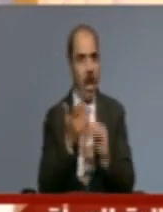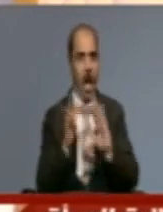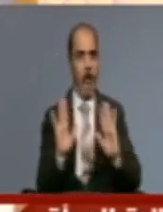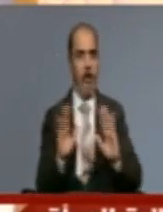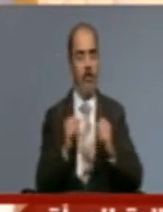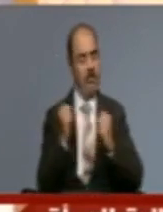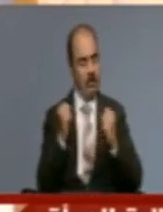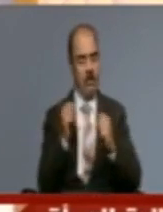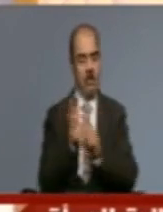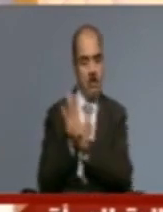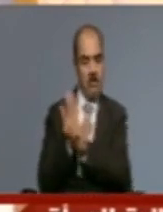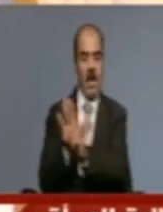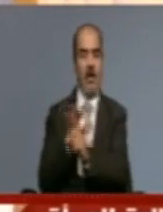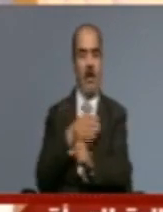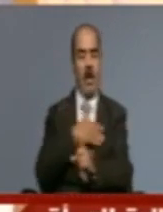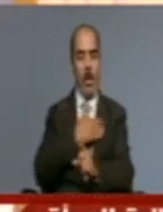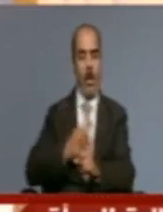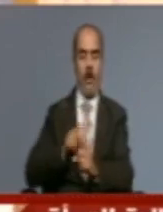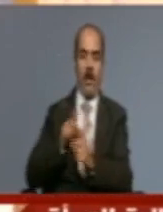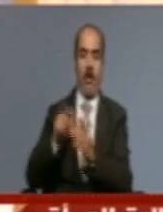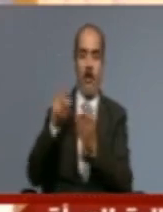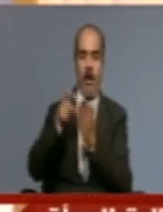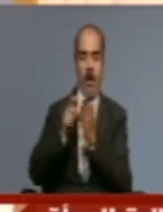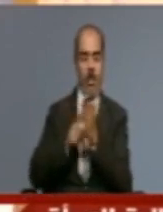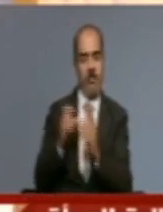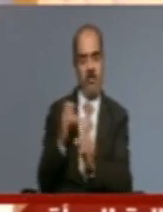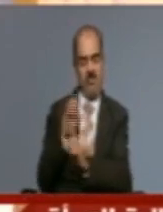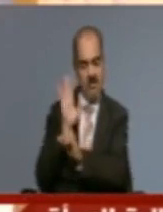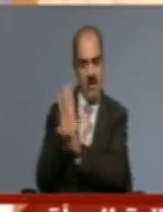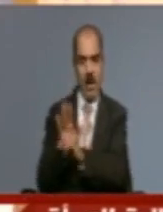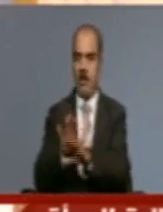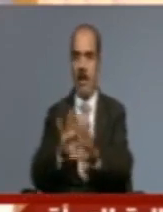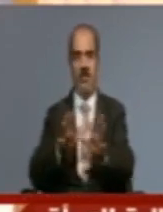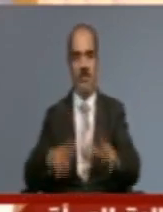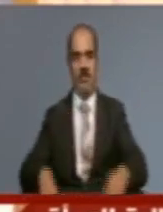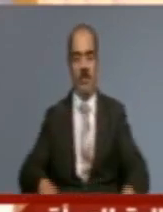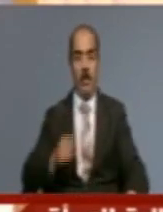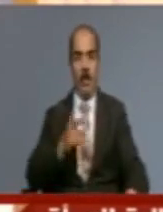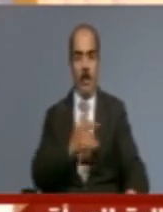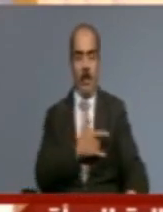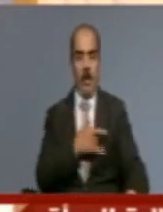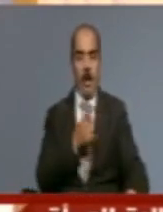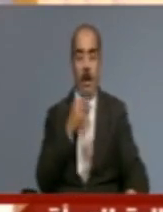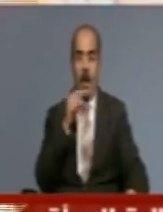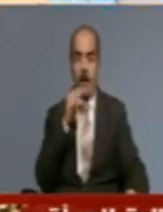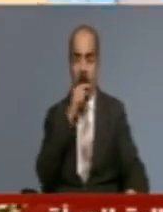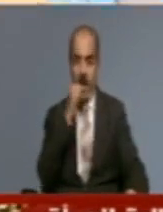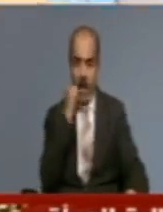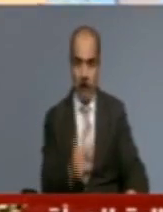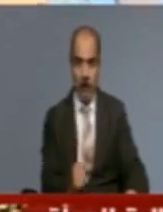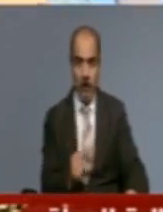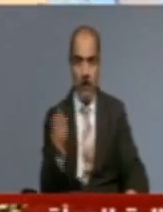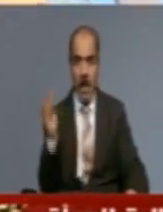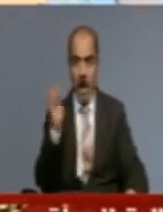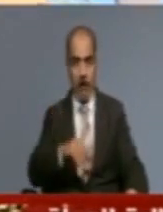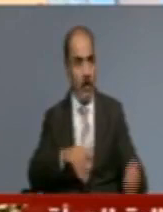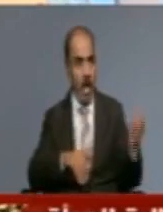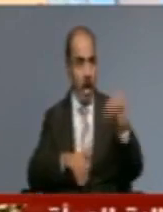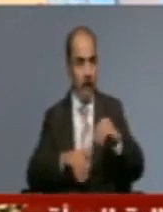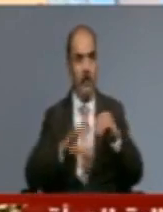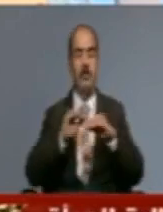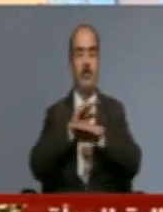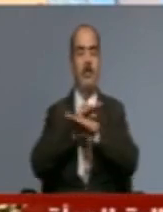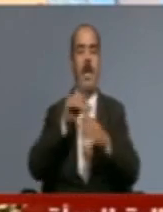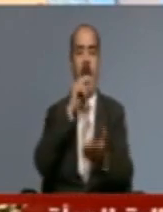مدعومة بإرادة وقيادة سياسية، تؤمن بأن تمكين المرأة هو حق أصيل من